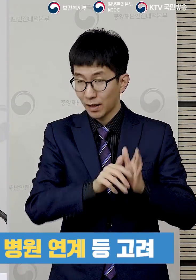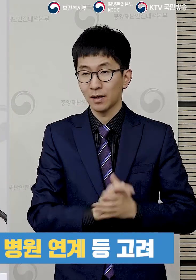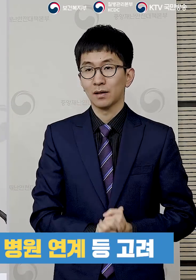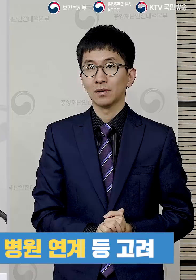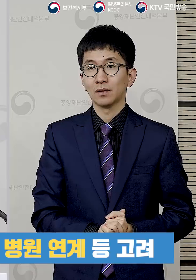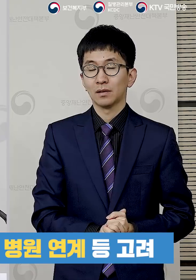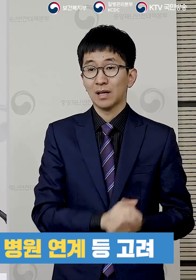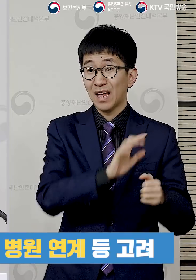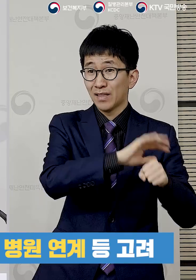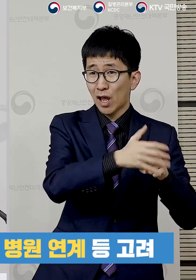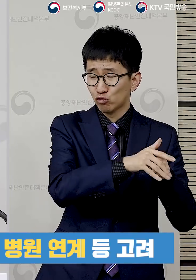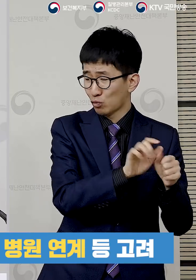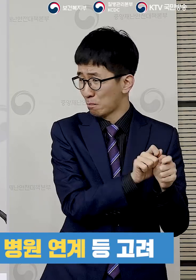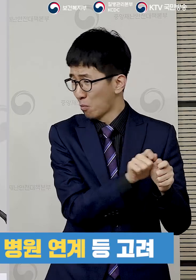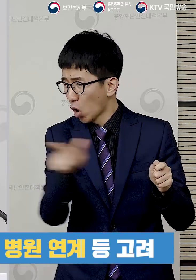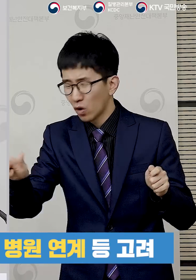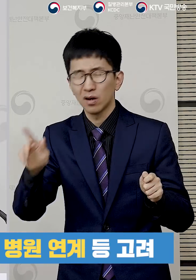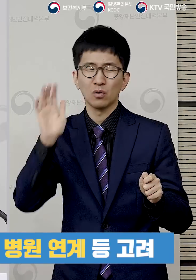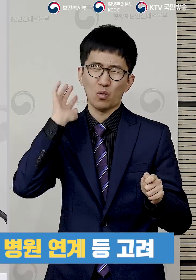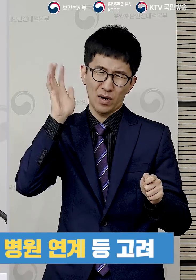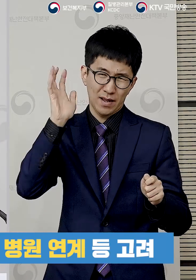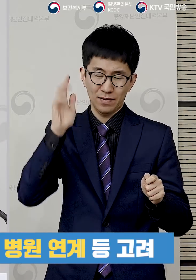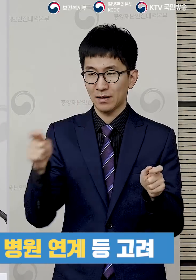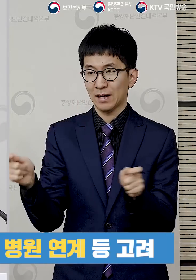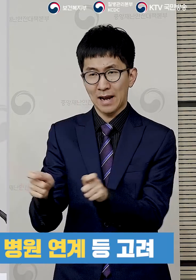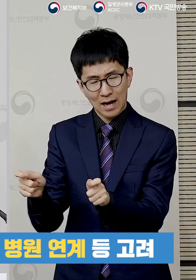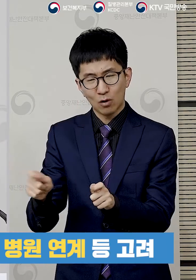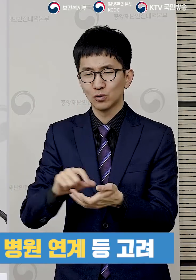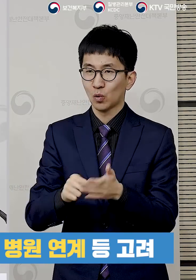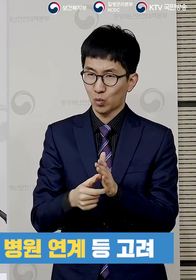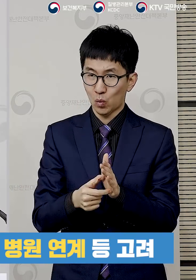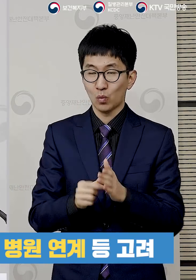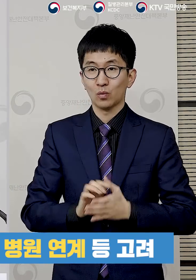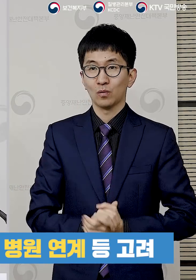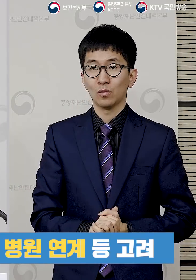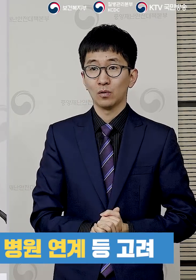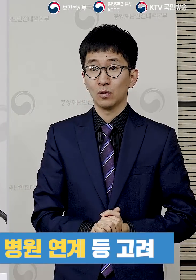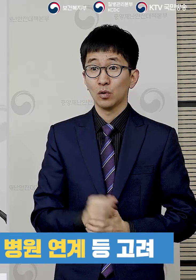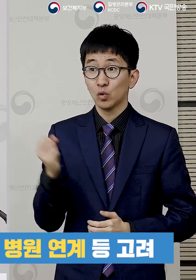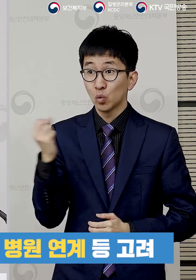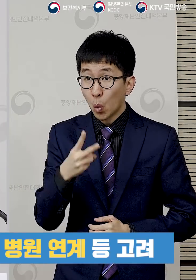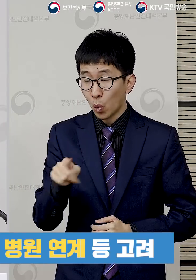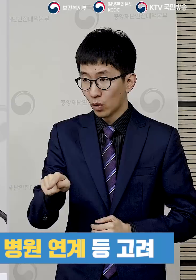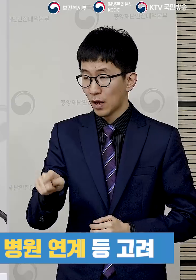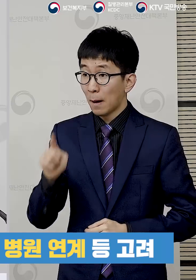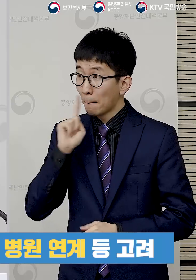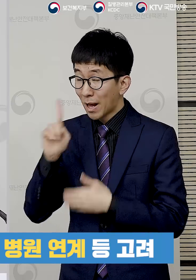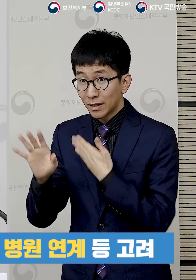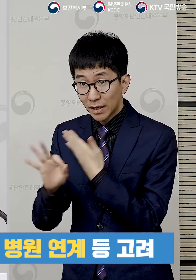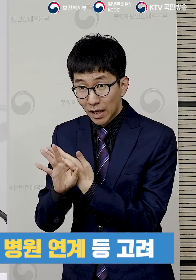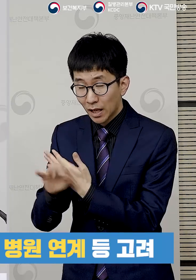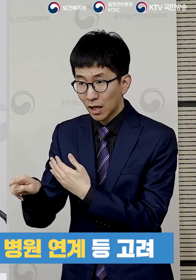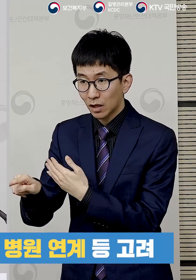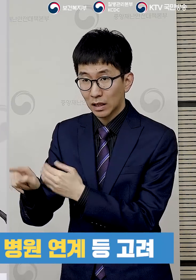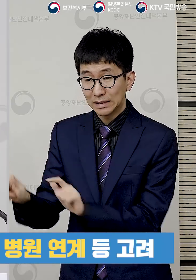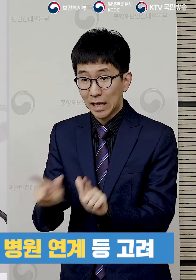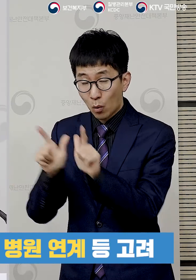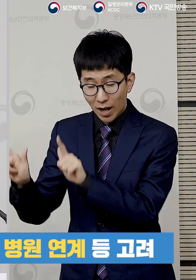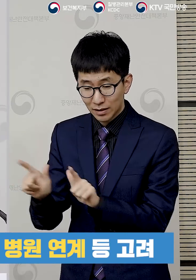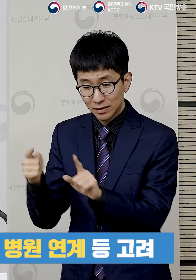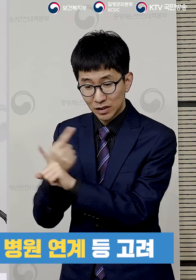경우에는 대구로부터의 이동거리 등도 감안이 돼야 되고, 그 만약에 여기서 상태가 악화되는 경우에 이송할